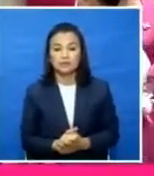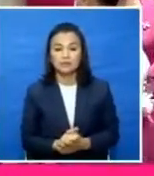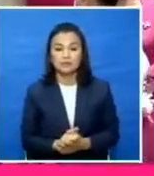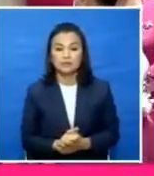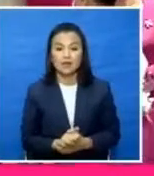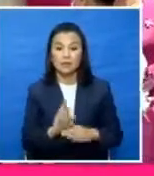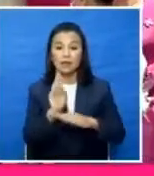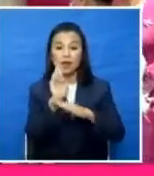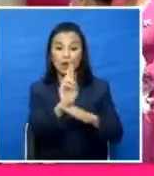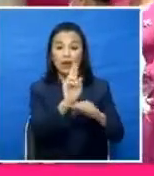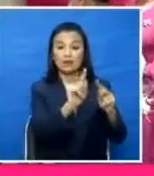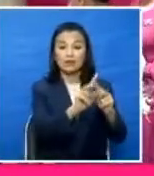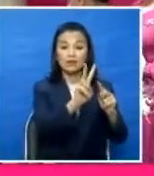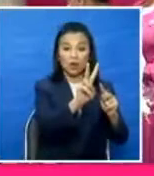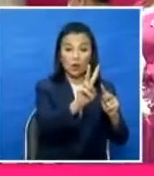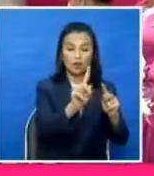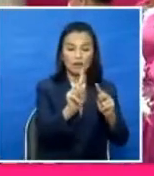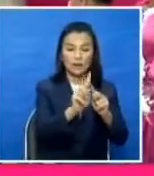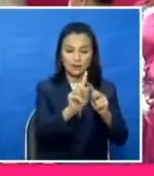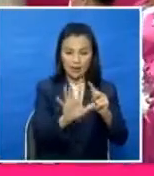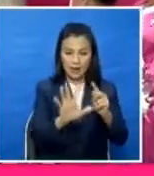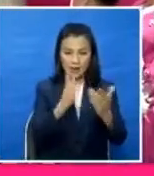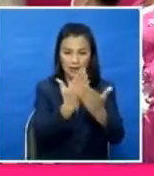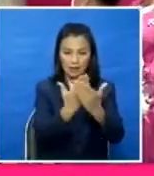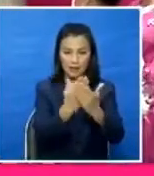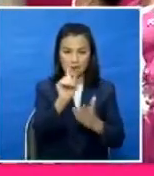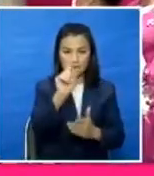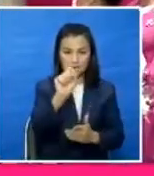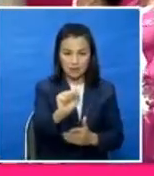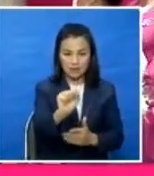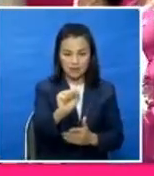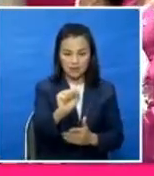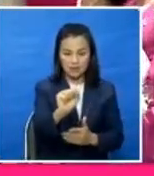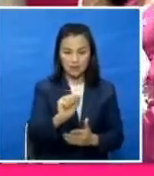างวัลอันดับที่2ครั้งที่5เป็นเงิน 100,000 บาท